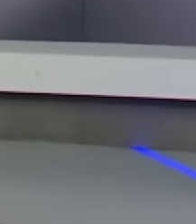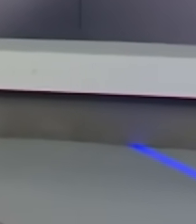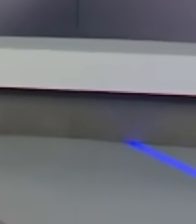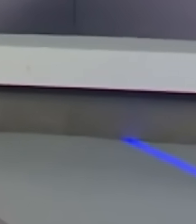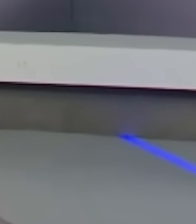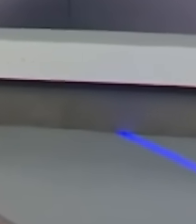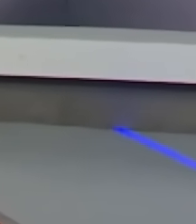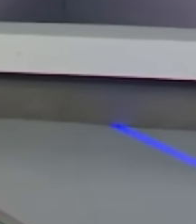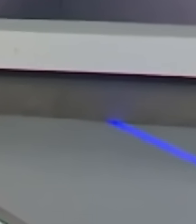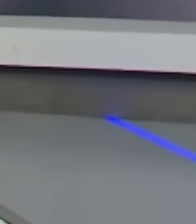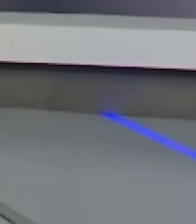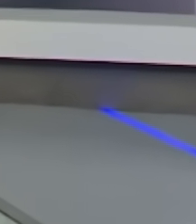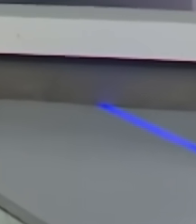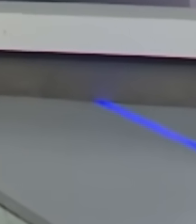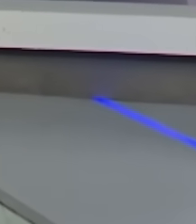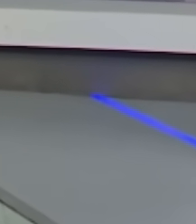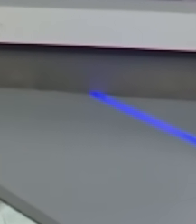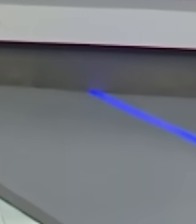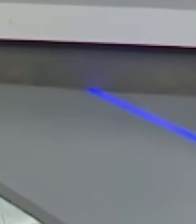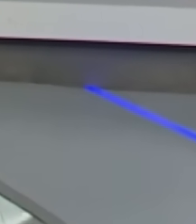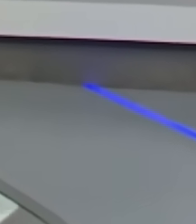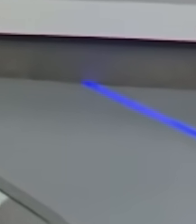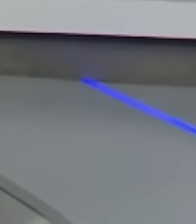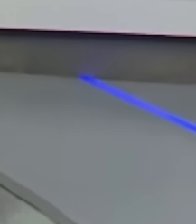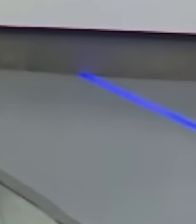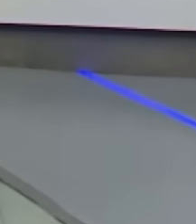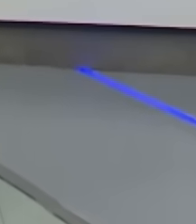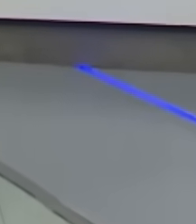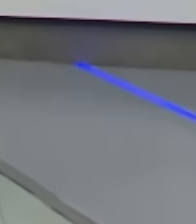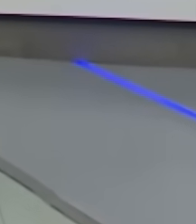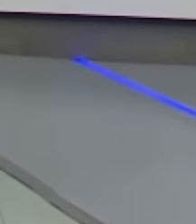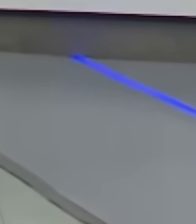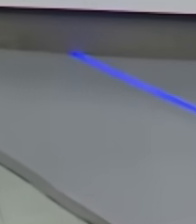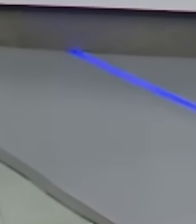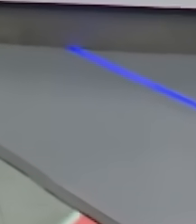sa GMA Integrated News, ang news authority